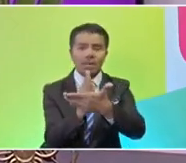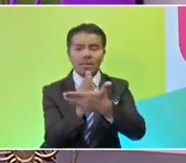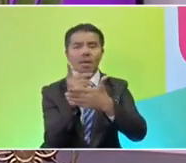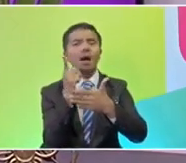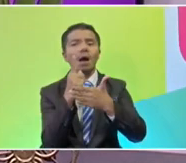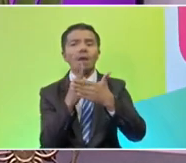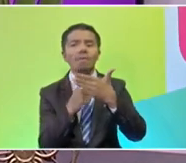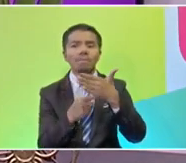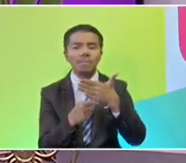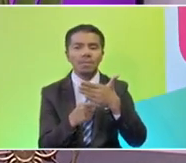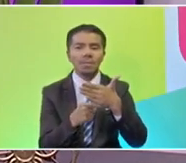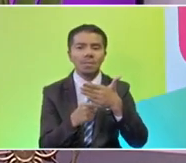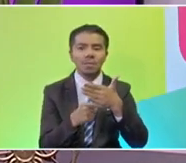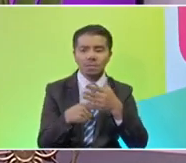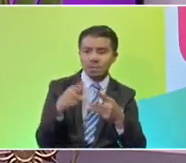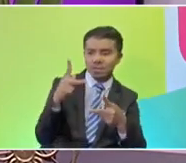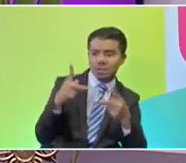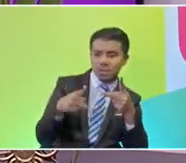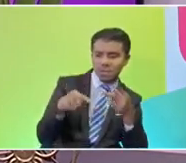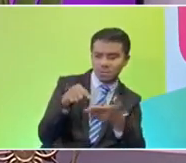kalau yang yang